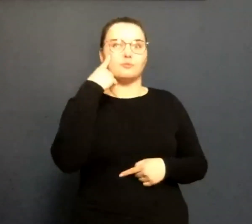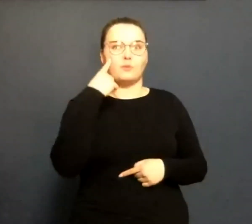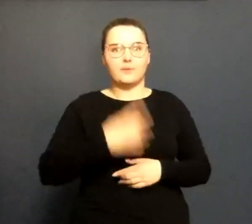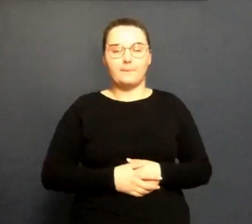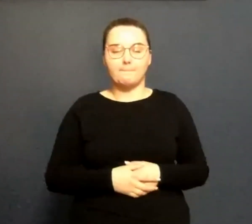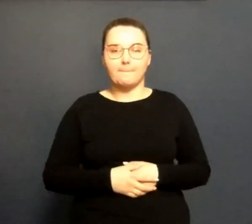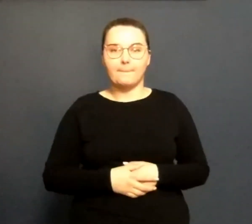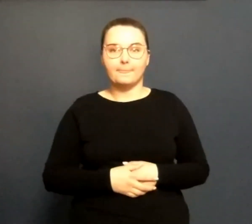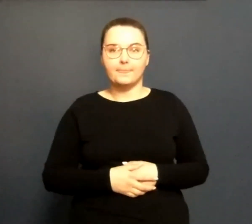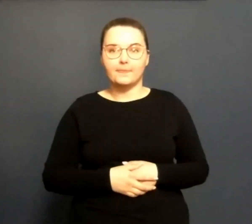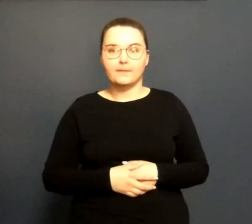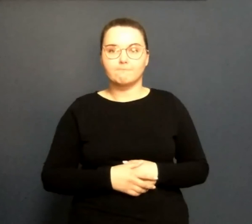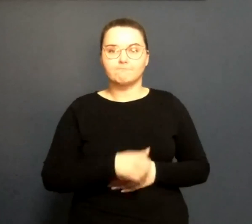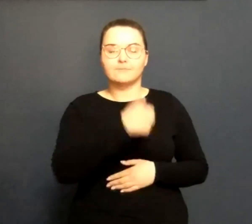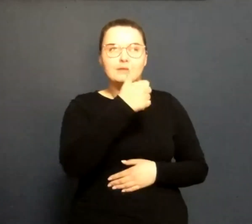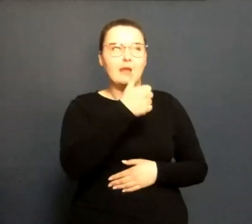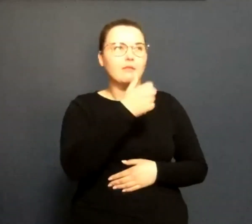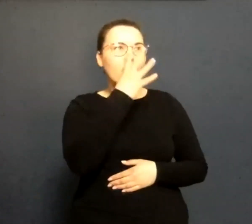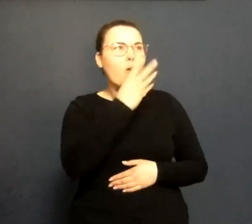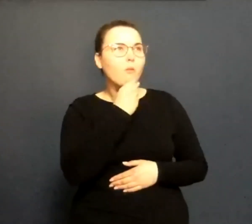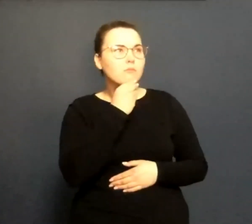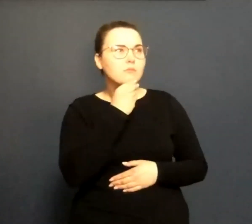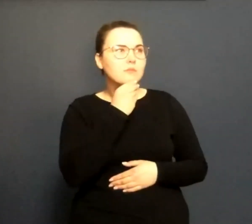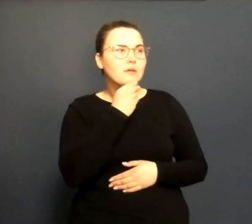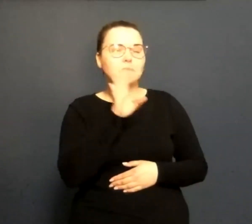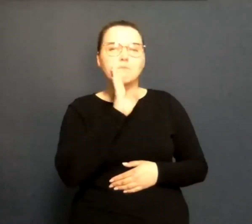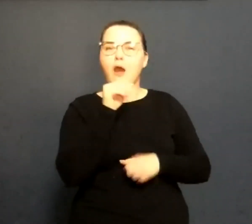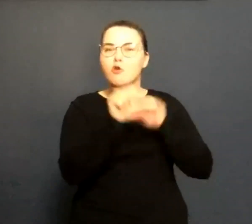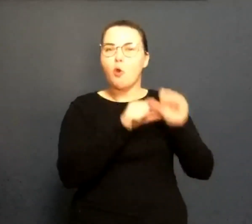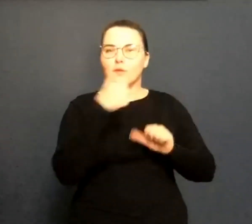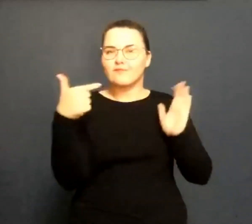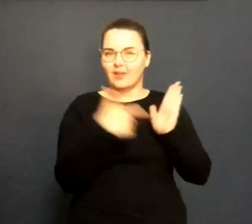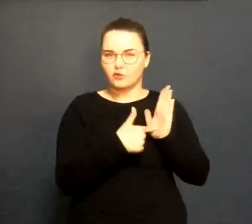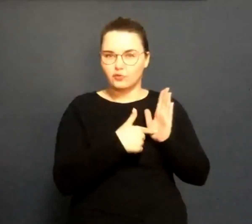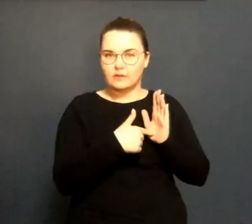jeden obraz. On był chyba z roku 2000, jeśli mnie pamięć nie myli.